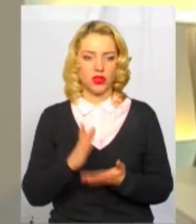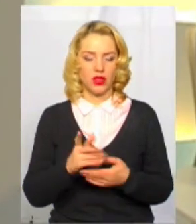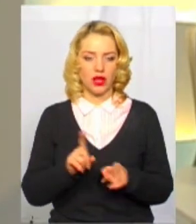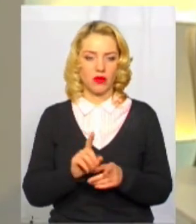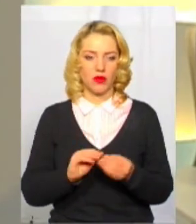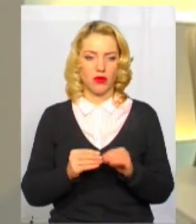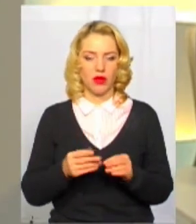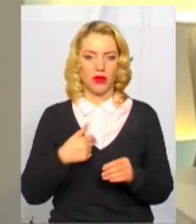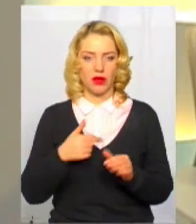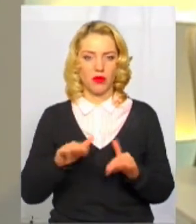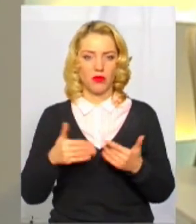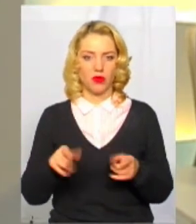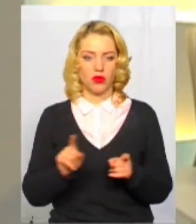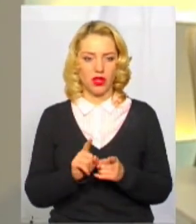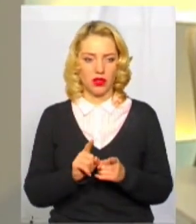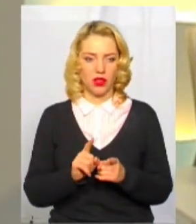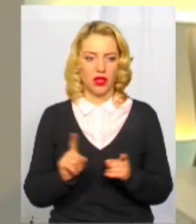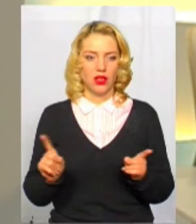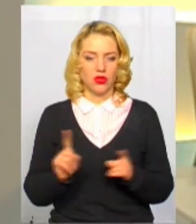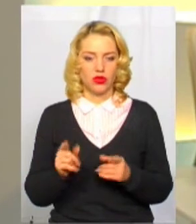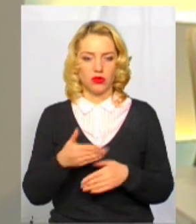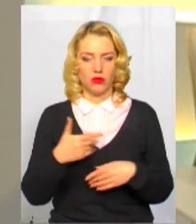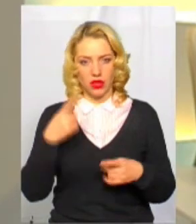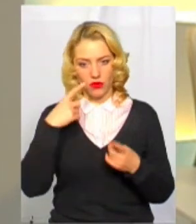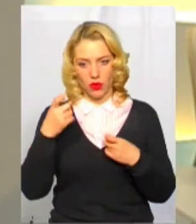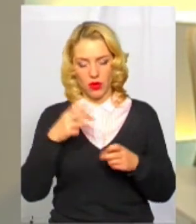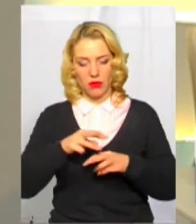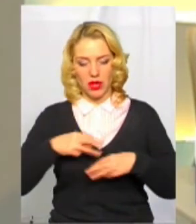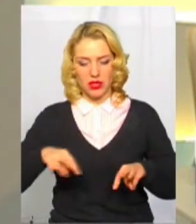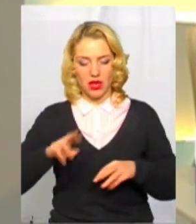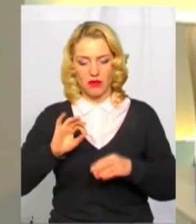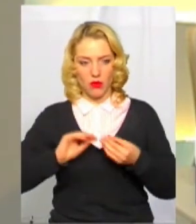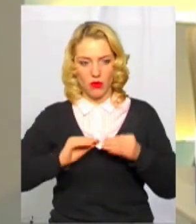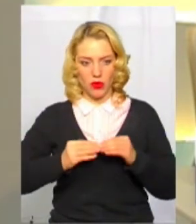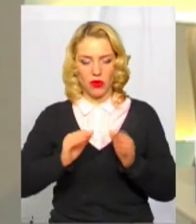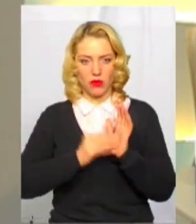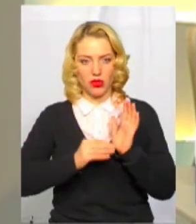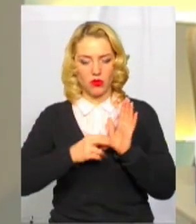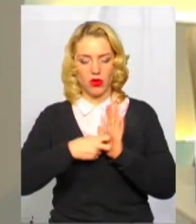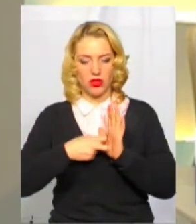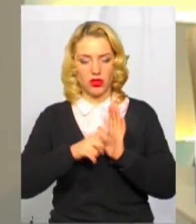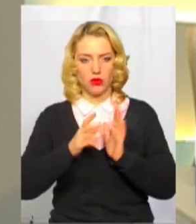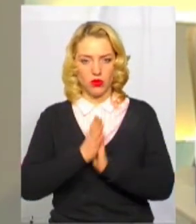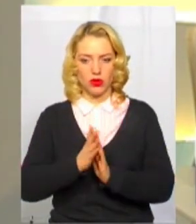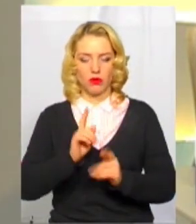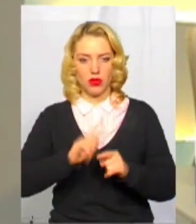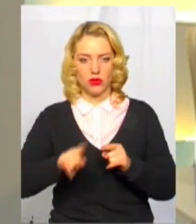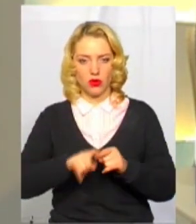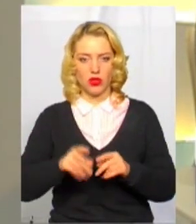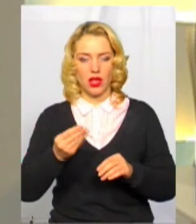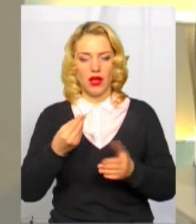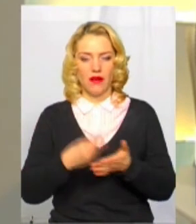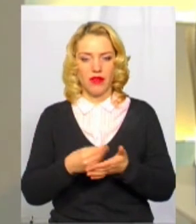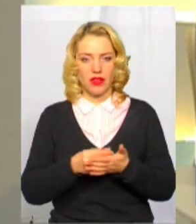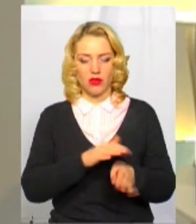Я пропоную так, ми однозначно інформуємо міністерство про проблему, пишемо листи, що просимо прискорити фінансування.